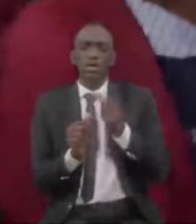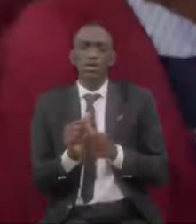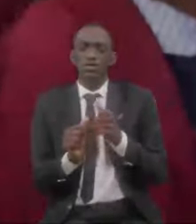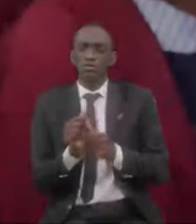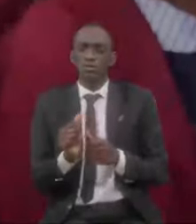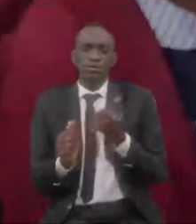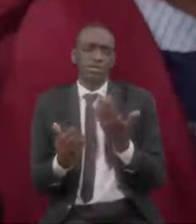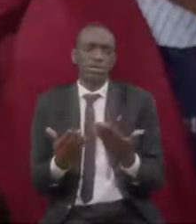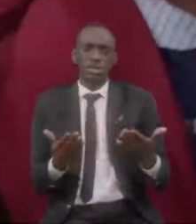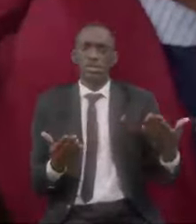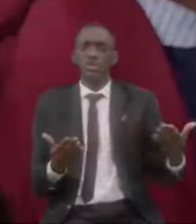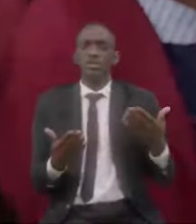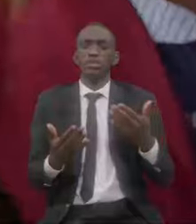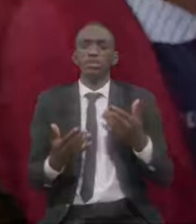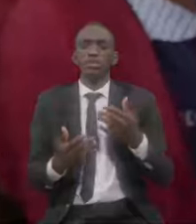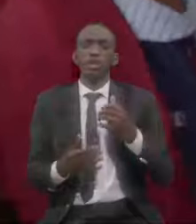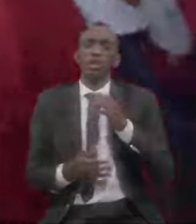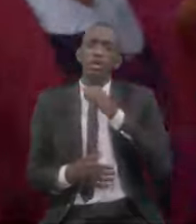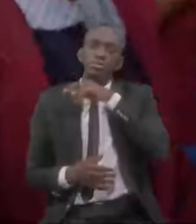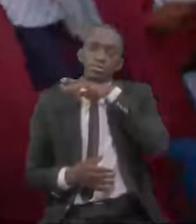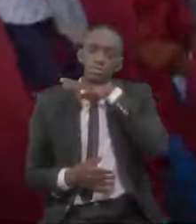tout ce qui est abominable,